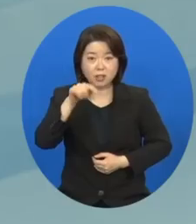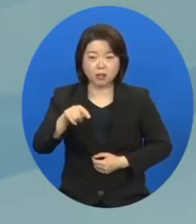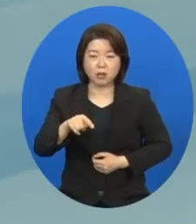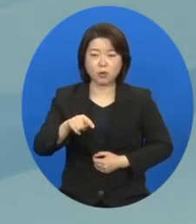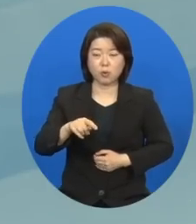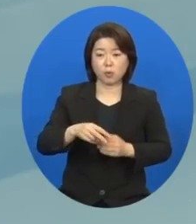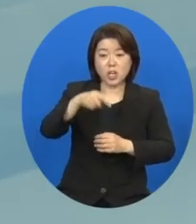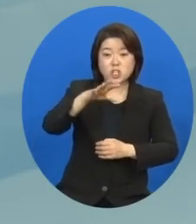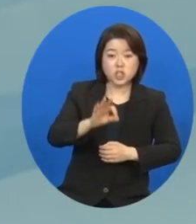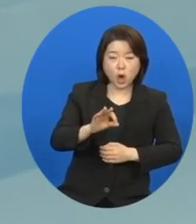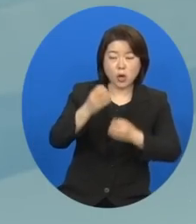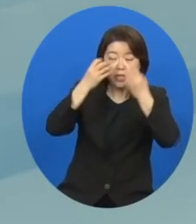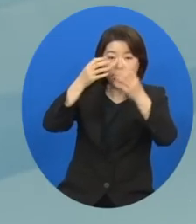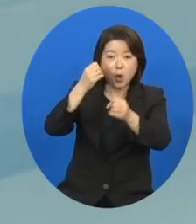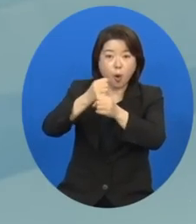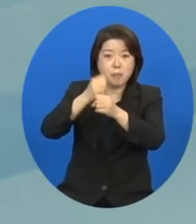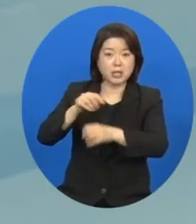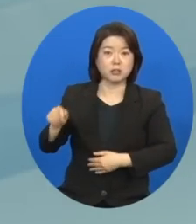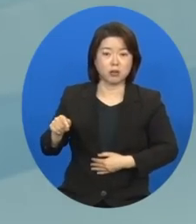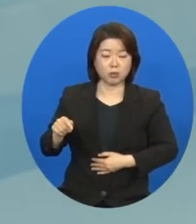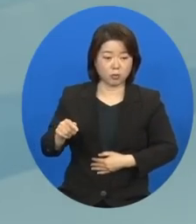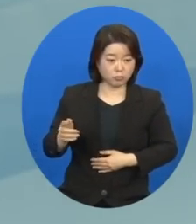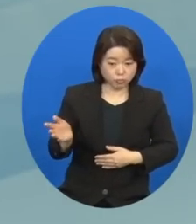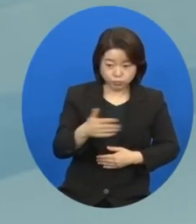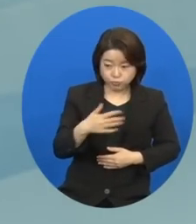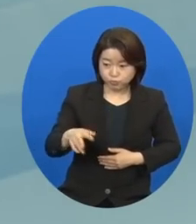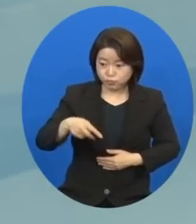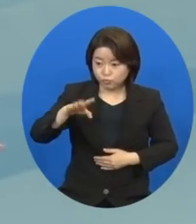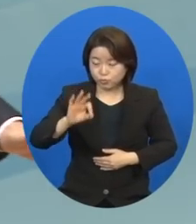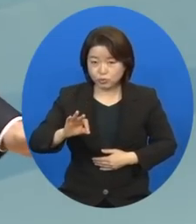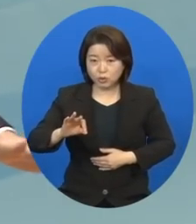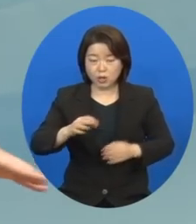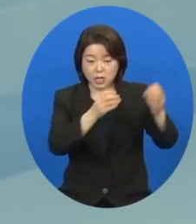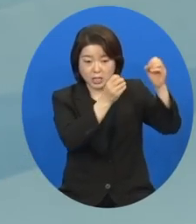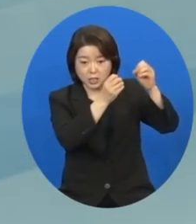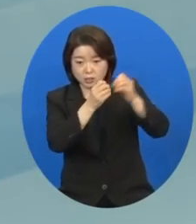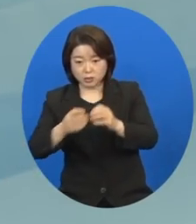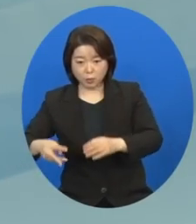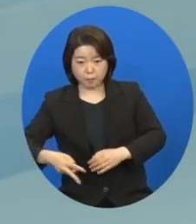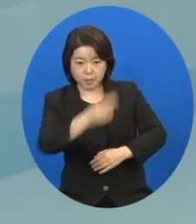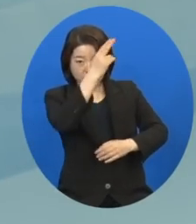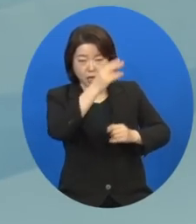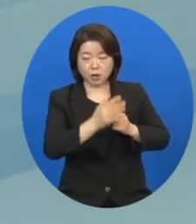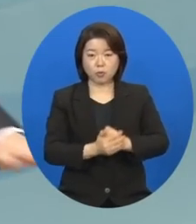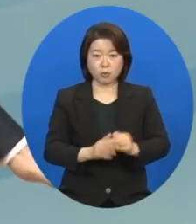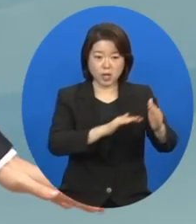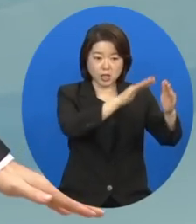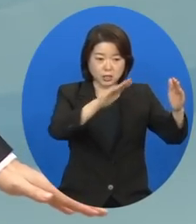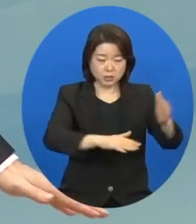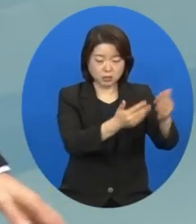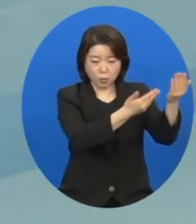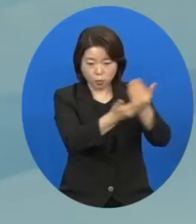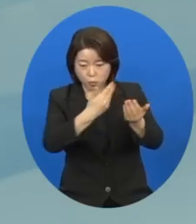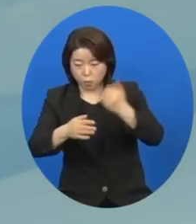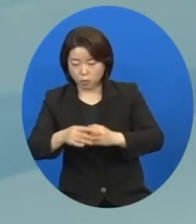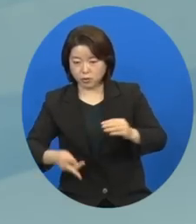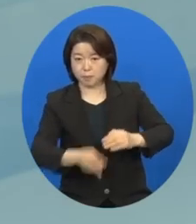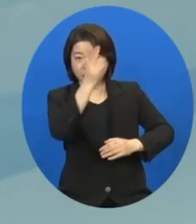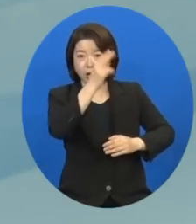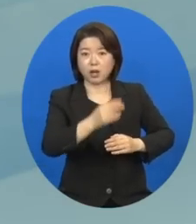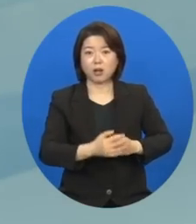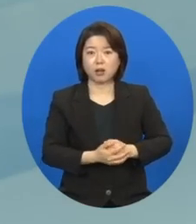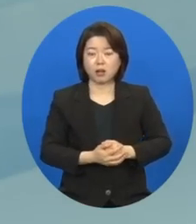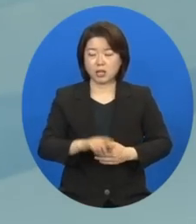성을 만들어요. 창조해내는 거예요. 없던 성을 만들어요. 완전히 전통을 끊어버리고 가문의 그걸 다 끊어버리는 거죠. 그 다음에